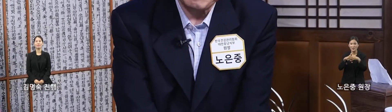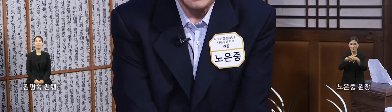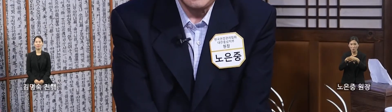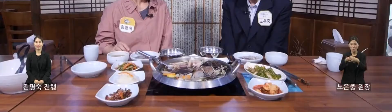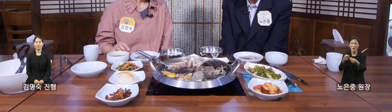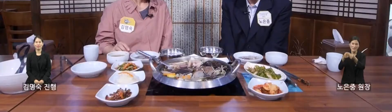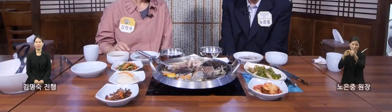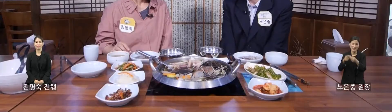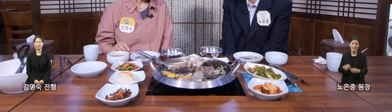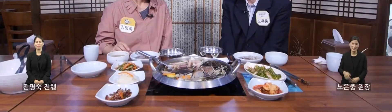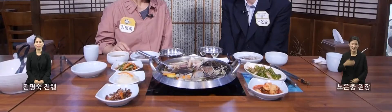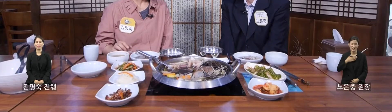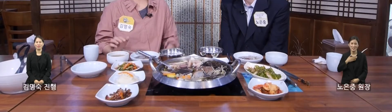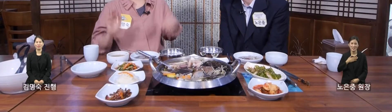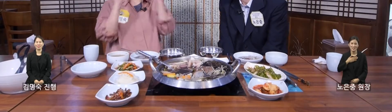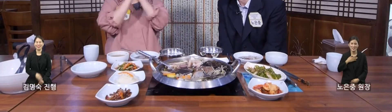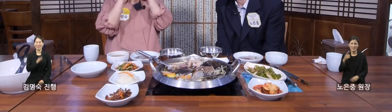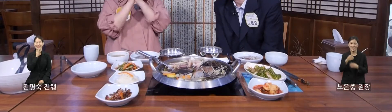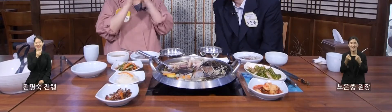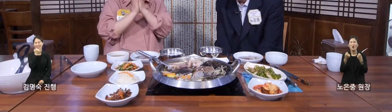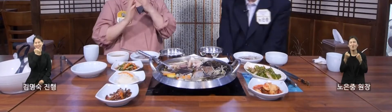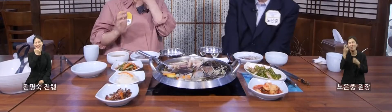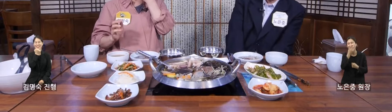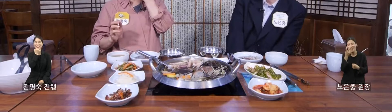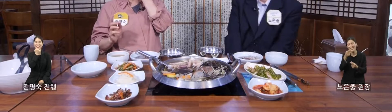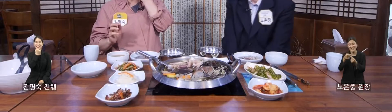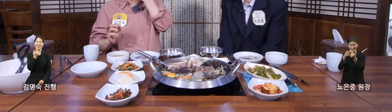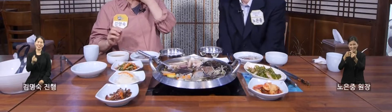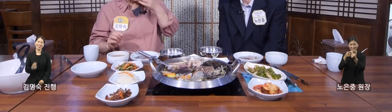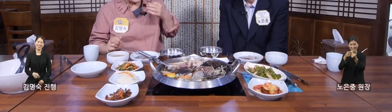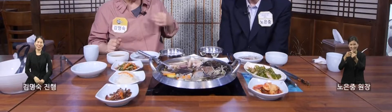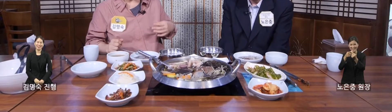우선순위고 저는 건강관리 우선순위.